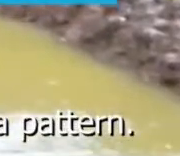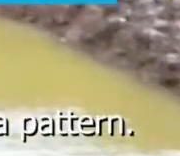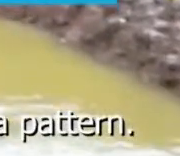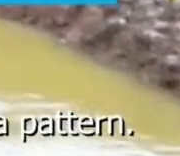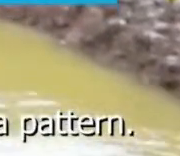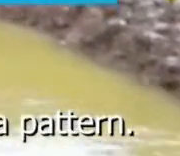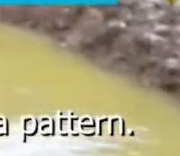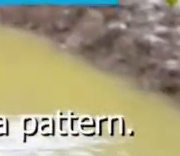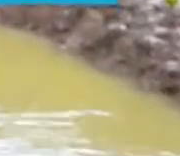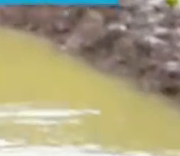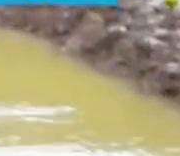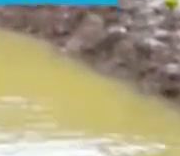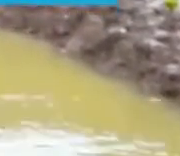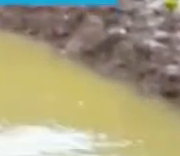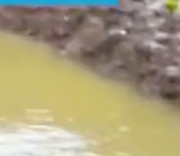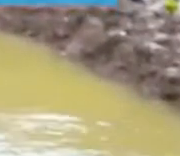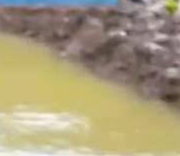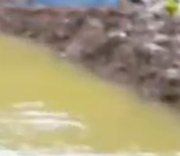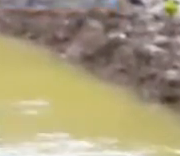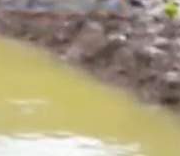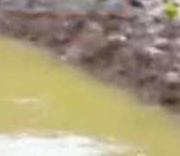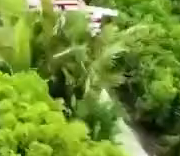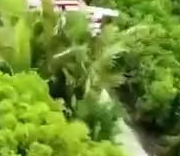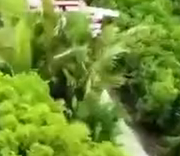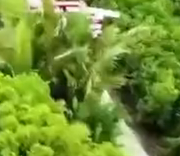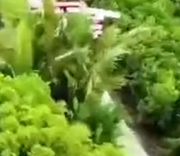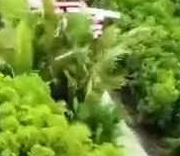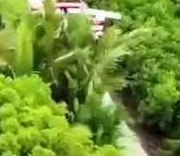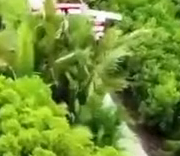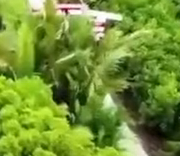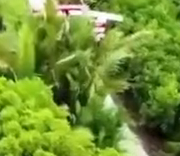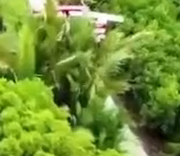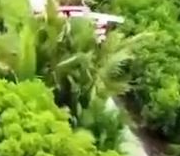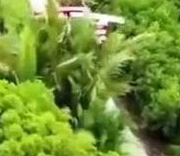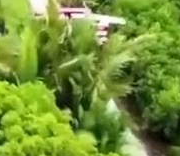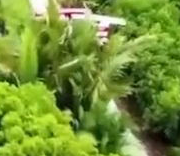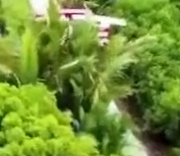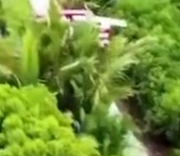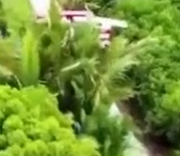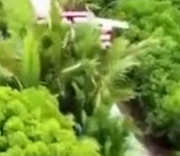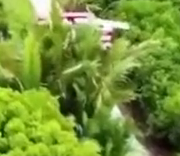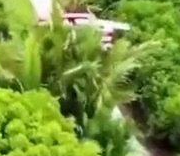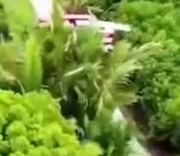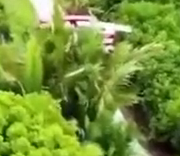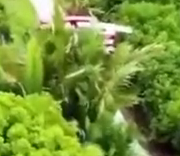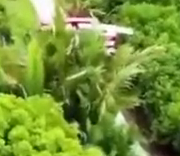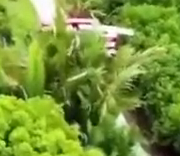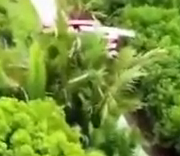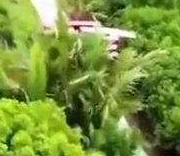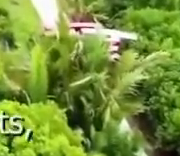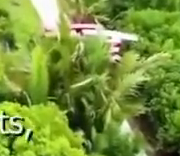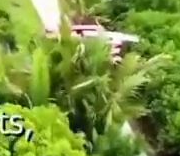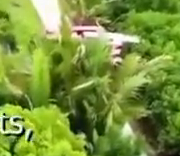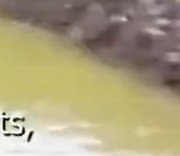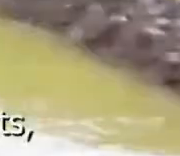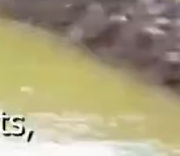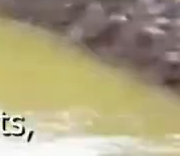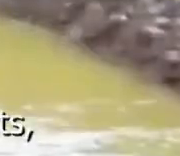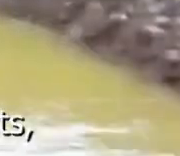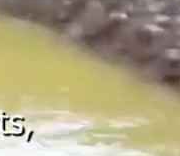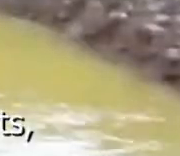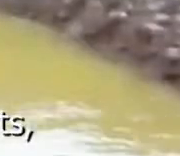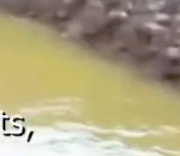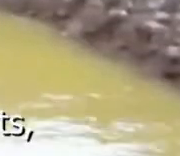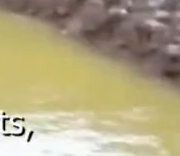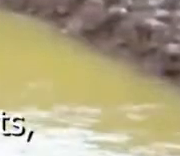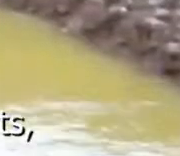itu tidak, tapi pakai pola. Polanya bagaimana? Menanam itu harus punya strategis untuk apa tujuannya. Tujuannya selain